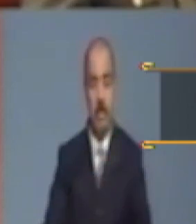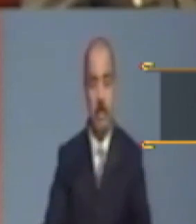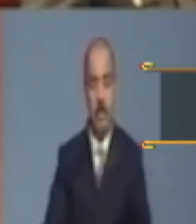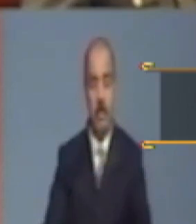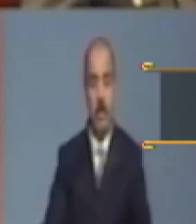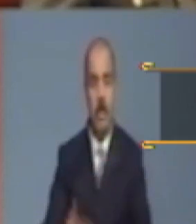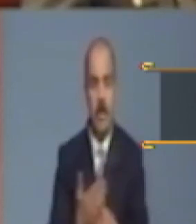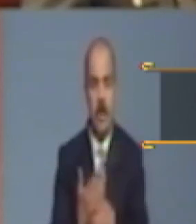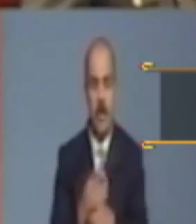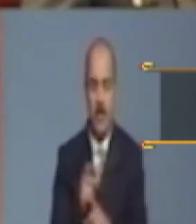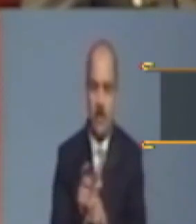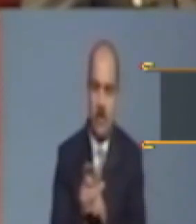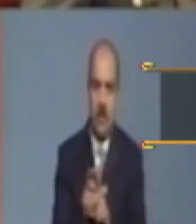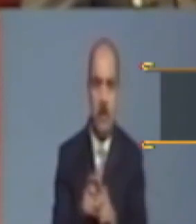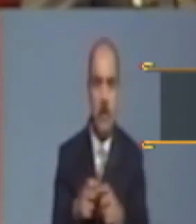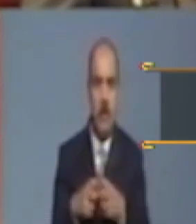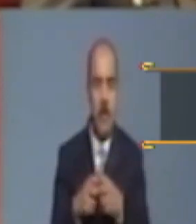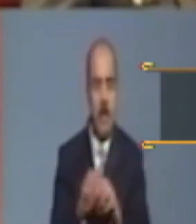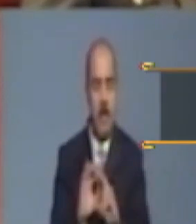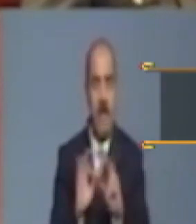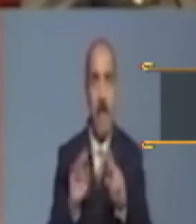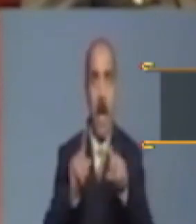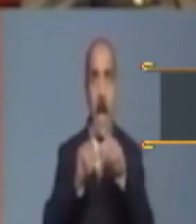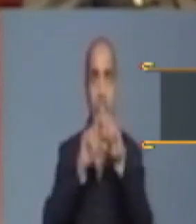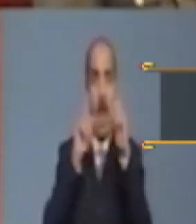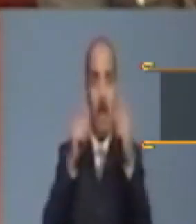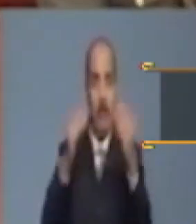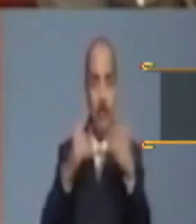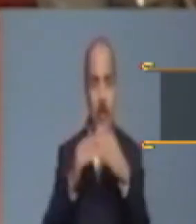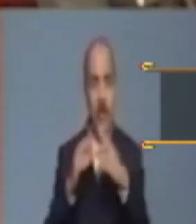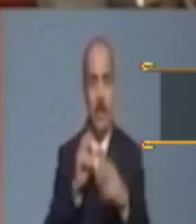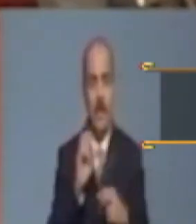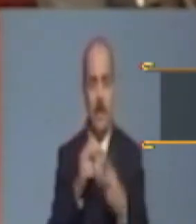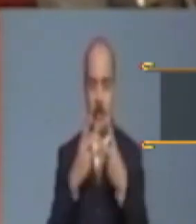على رعايته لهذا الحدث العالمي الهام.